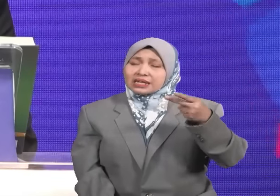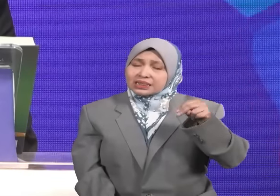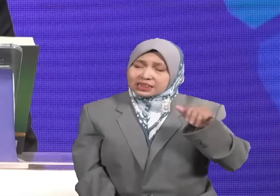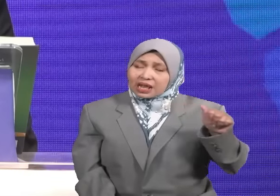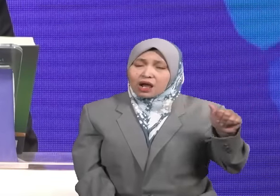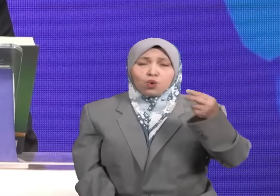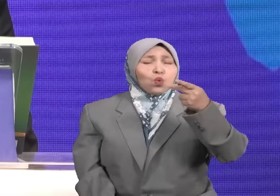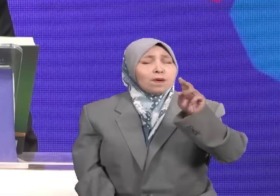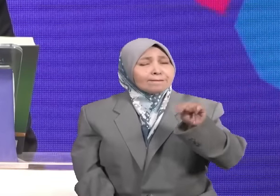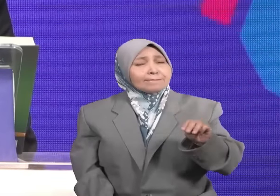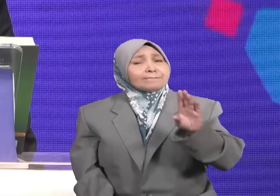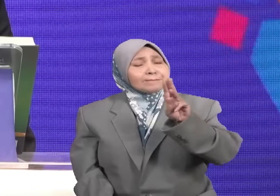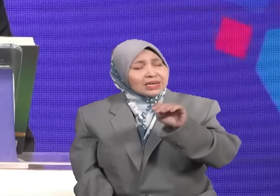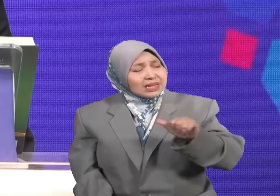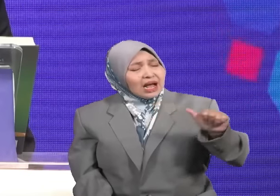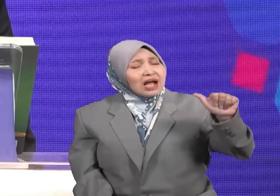آتَيْنَاهُمْ مِنْ